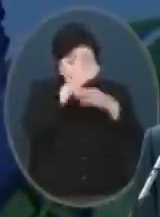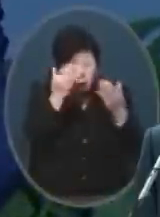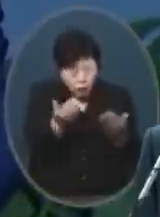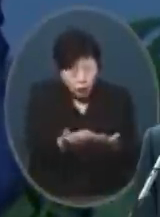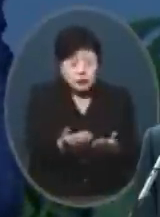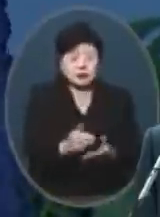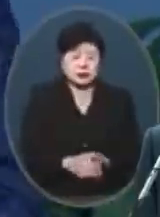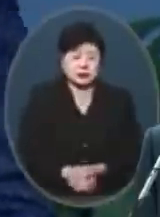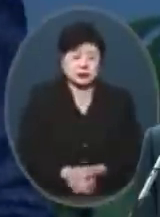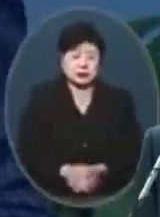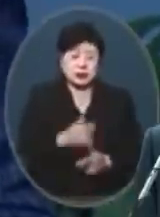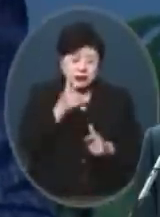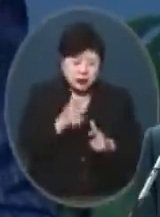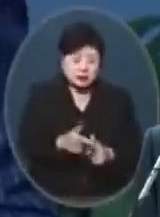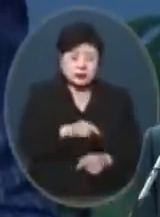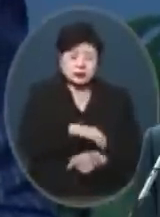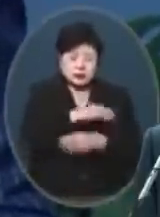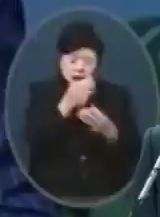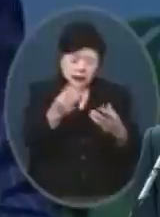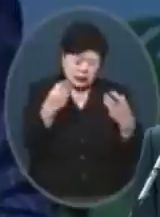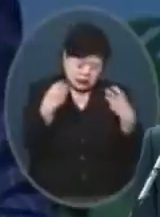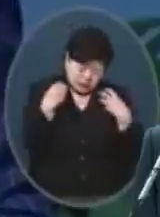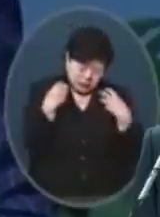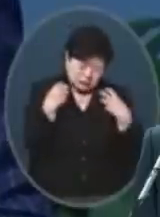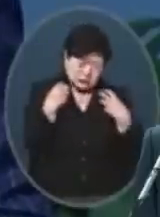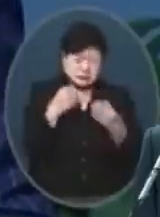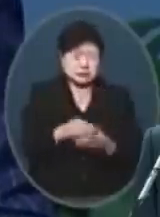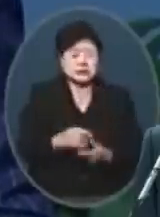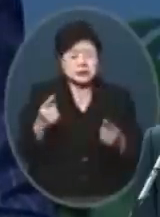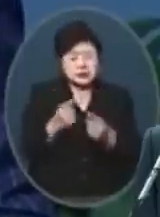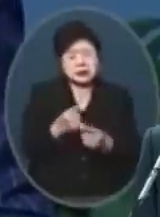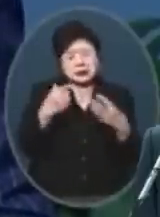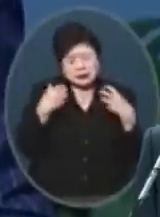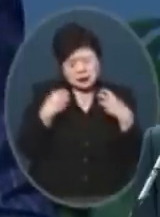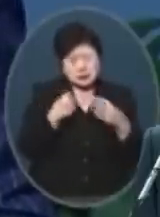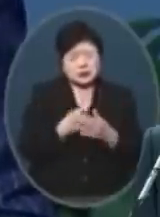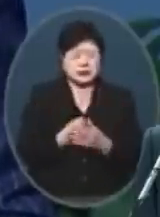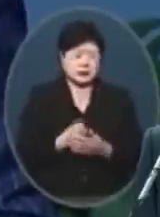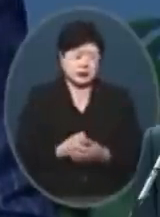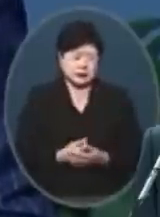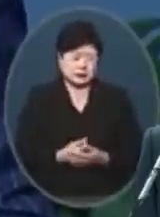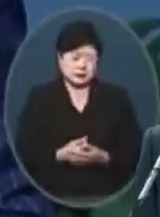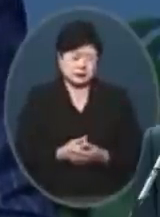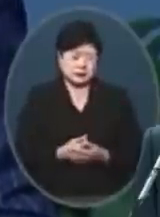것은 다 내가 잘못한 것이다. 내 죄다.